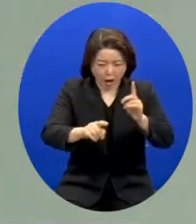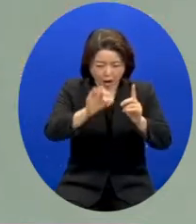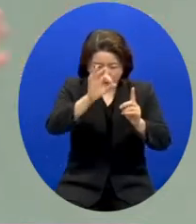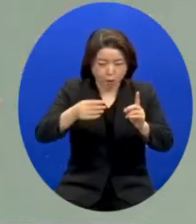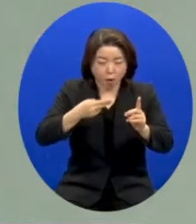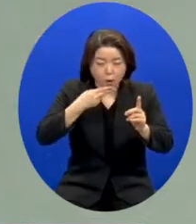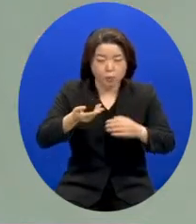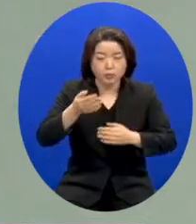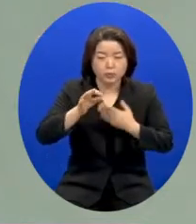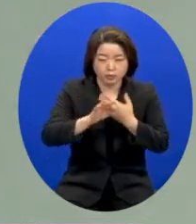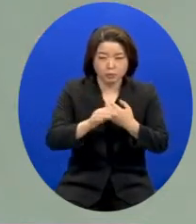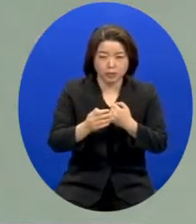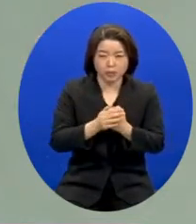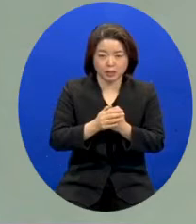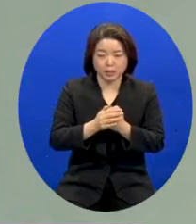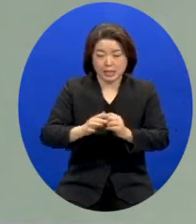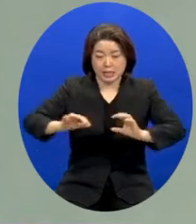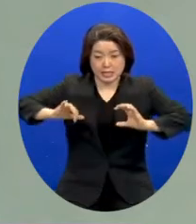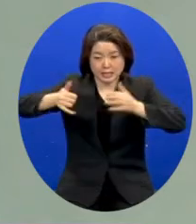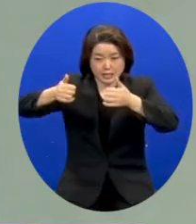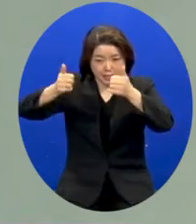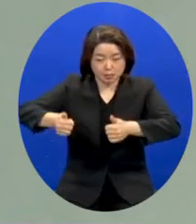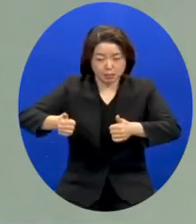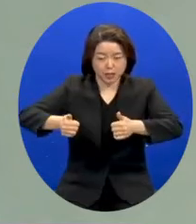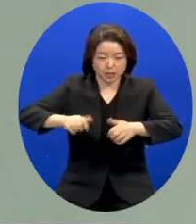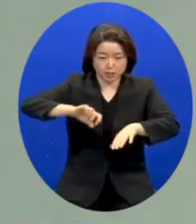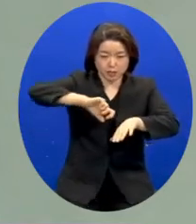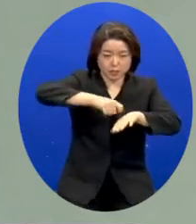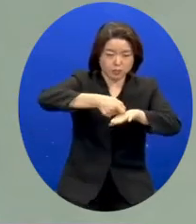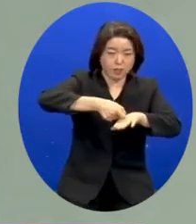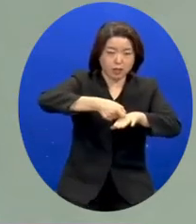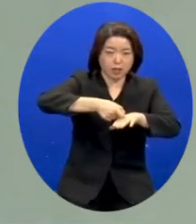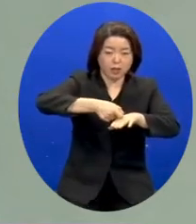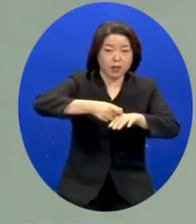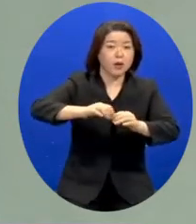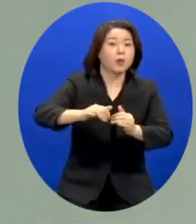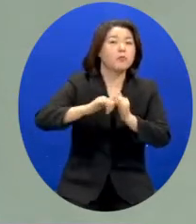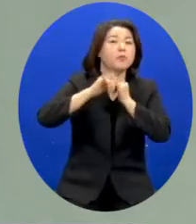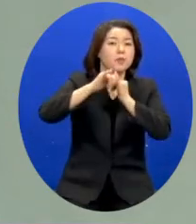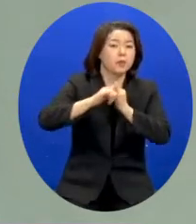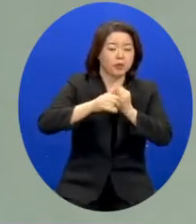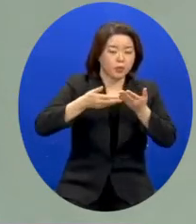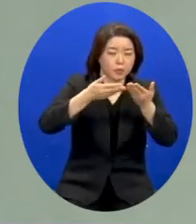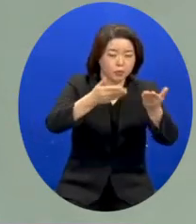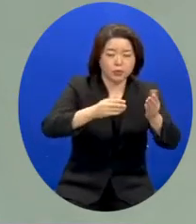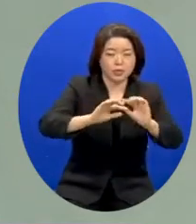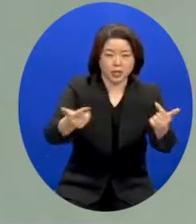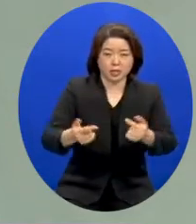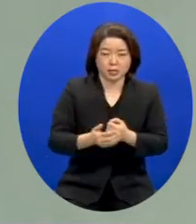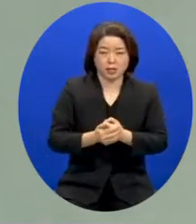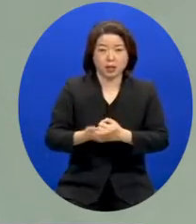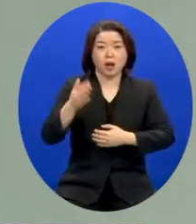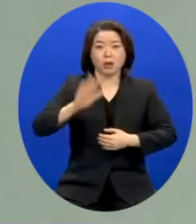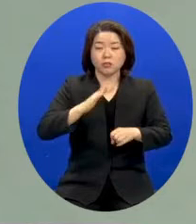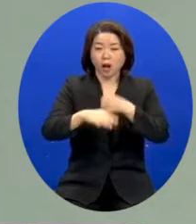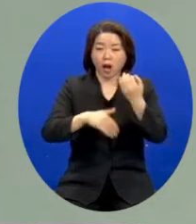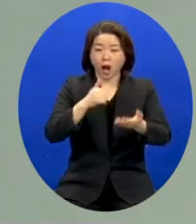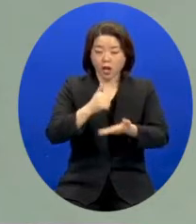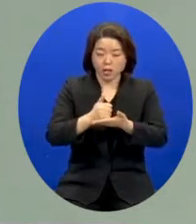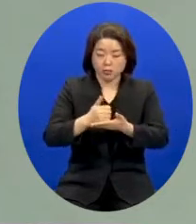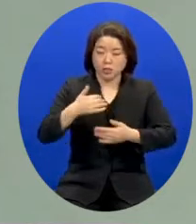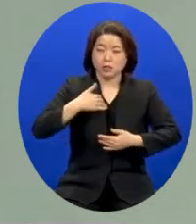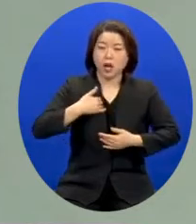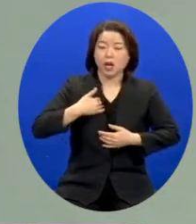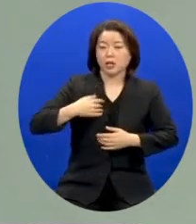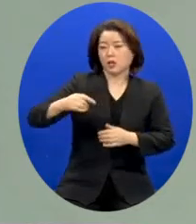재판에서도 사형 선고는 어지간히 내리지 않잖아요. 하나님께서는 저에게 죽으라고 하셨어요. 가능성이 조금도 없다.